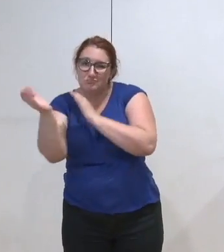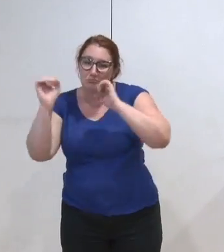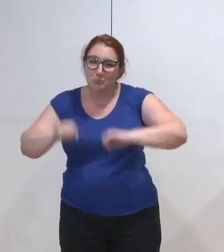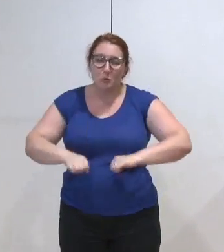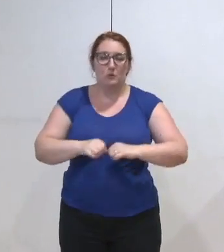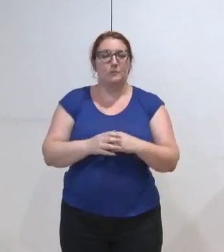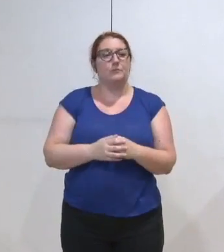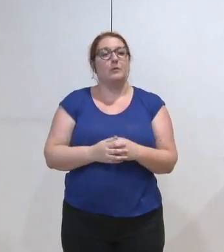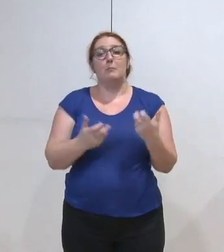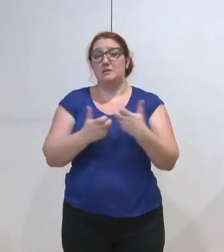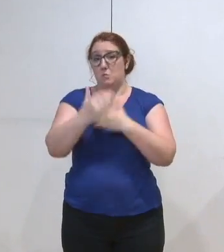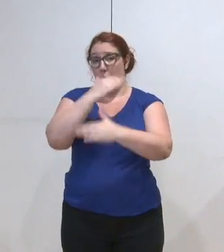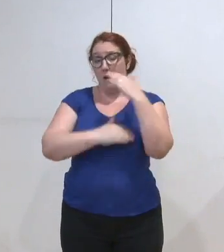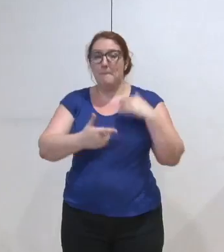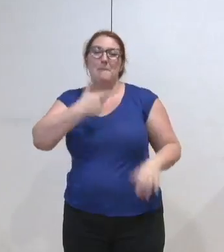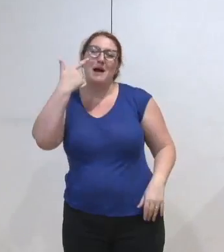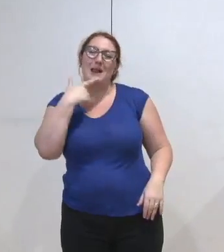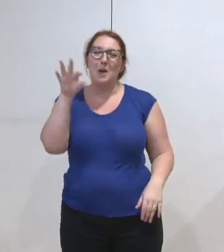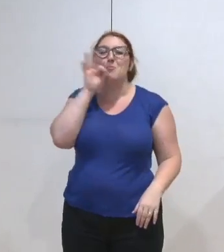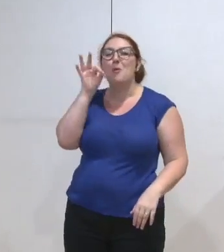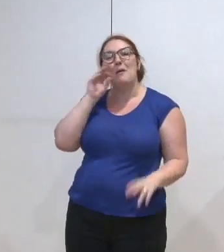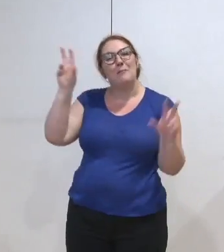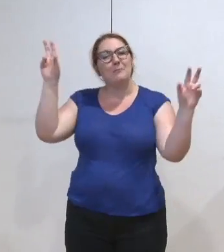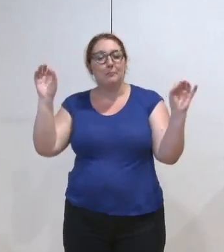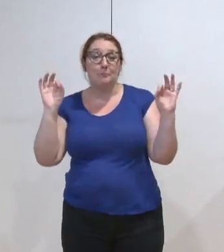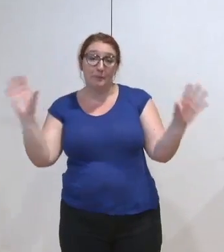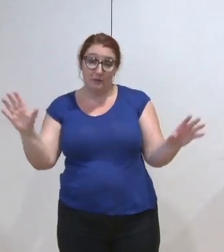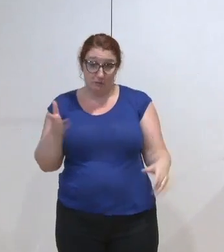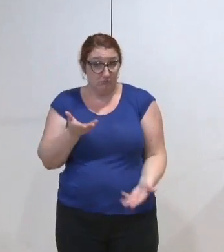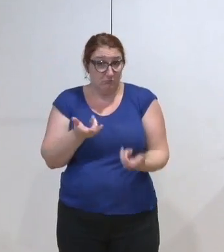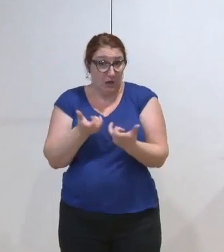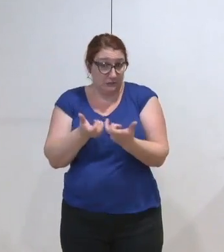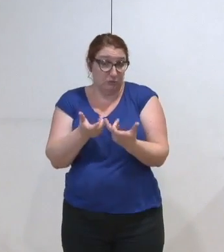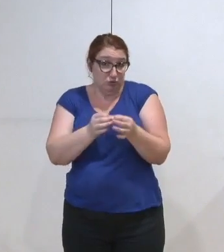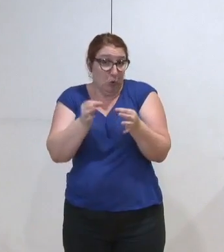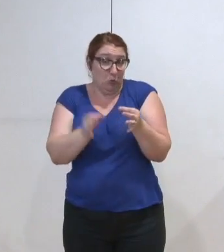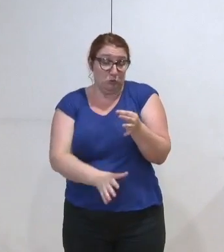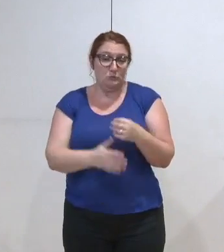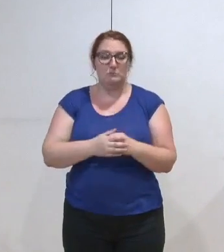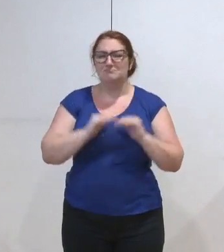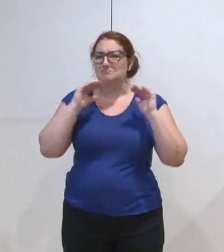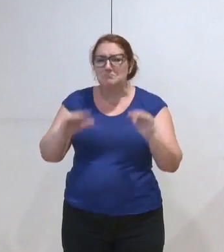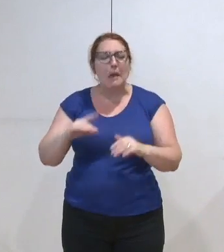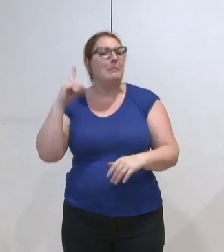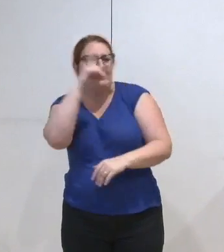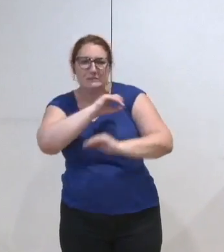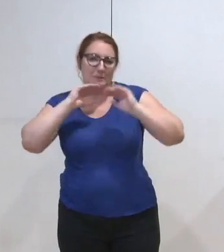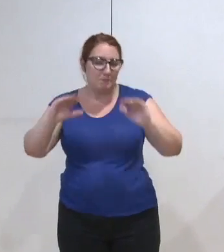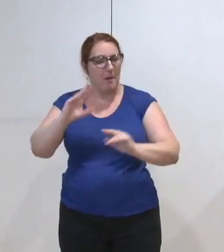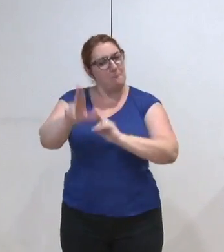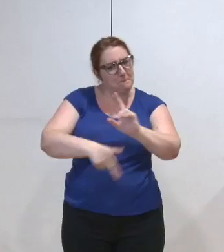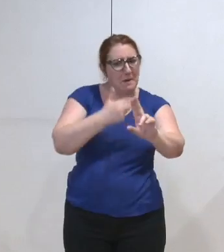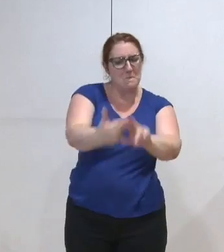par les bambin en était une çaen était une même avec toutes ces contraintes c'était quand même une réponse de